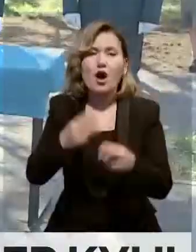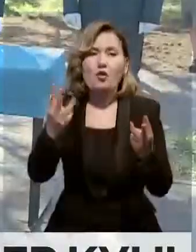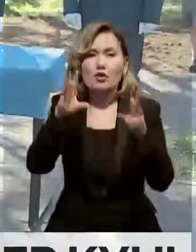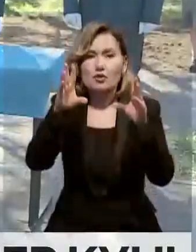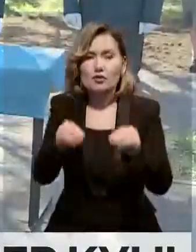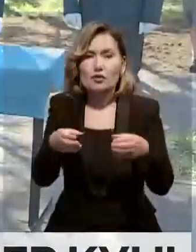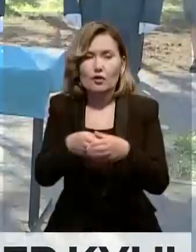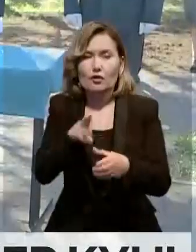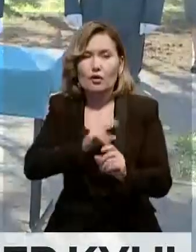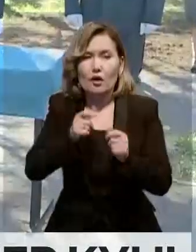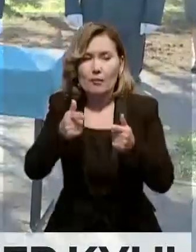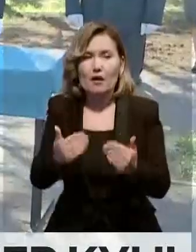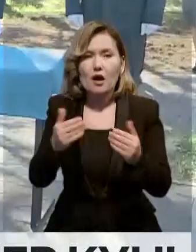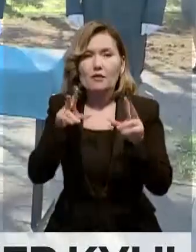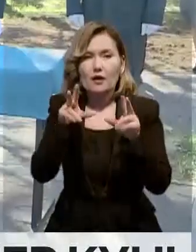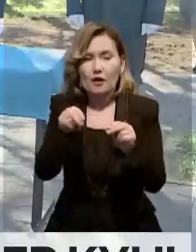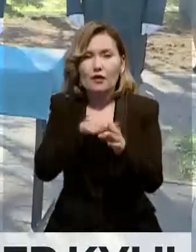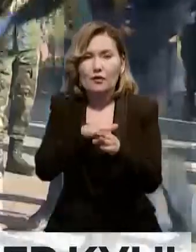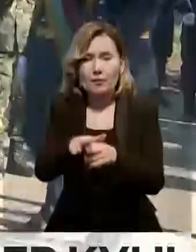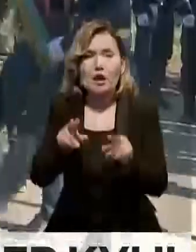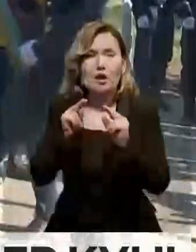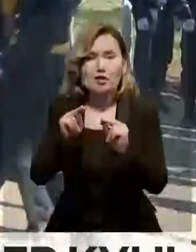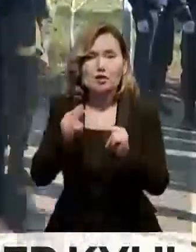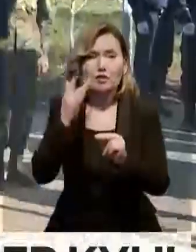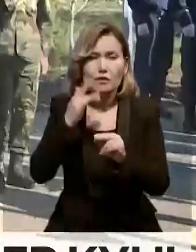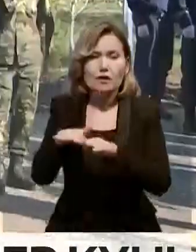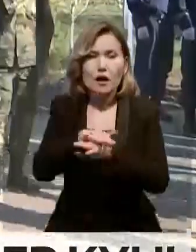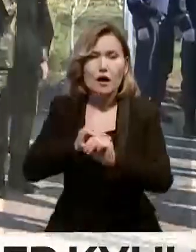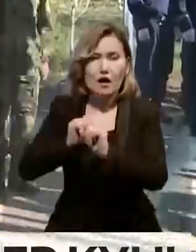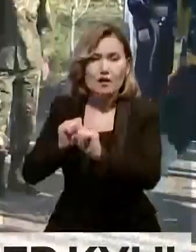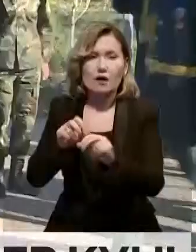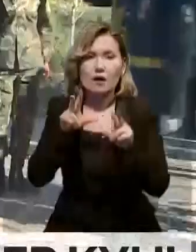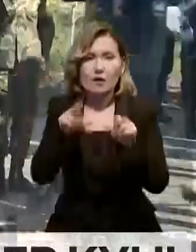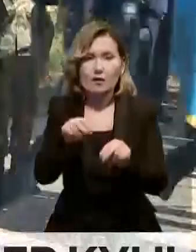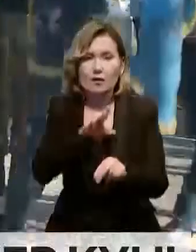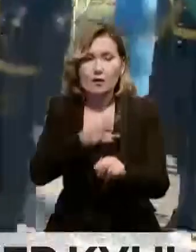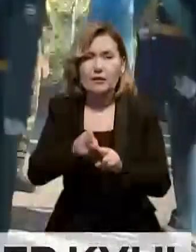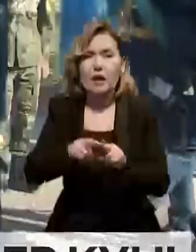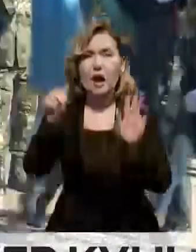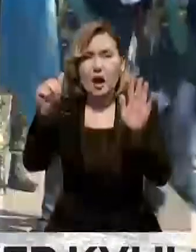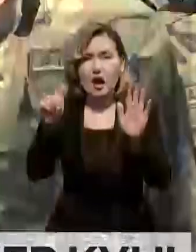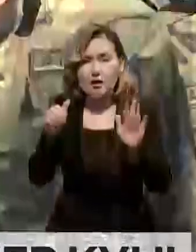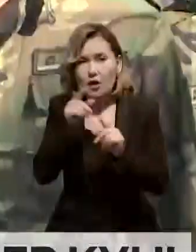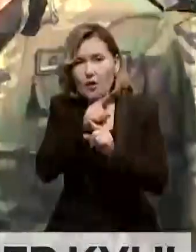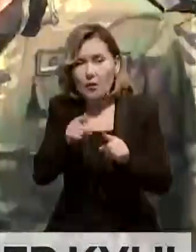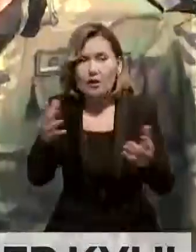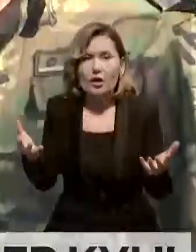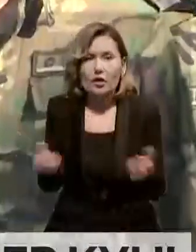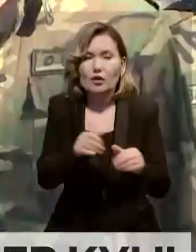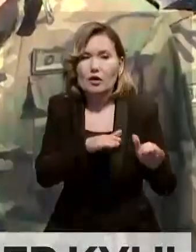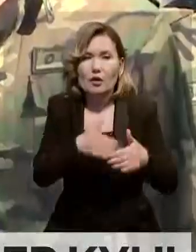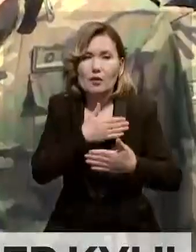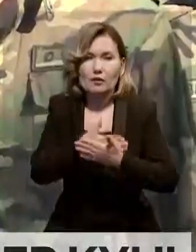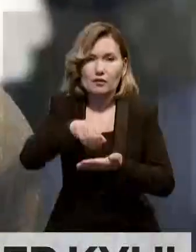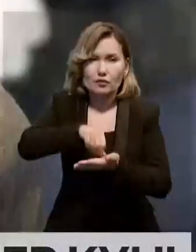Бүгін салтанатты түрде ант қабылдаған ол енді антқа адал сертке берік боламын деп бекініп тұр. Жарты жылда бір сыпыра құтқару жұмыстарына да